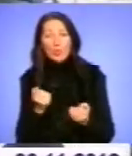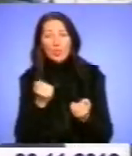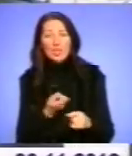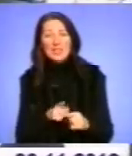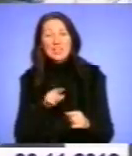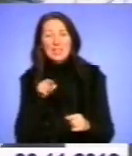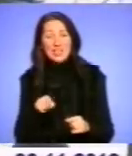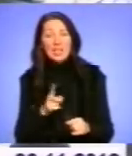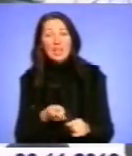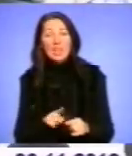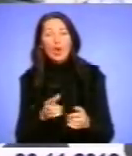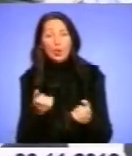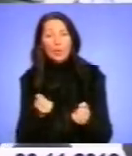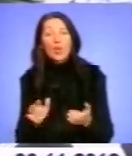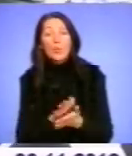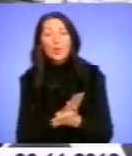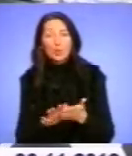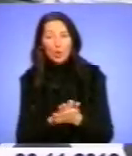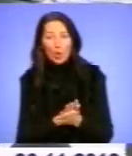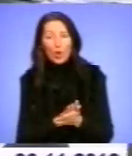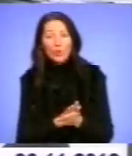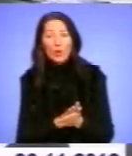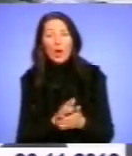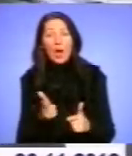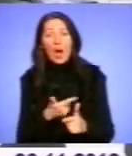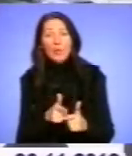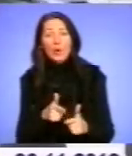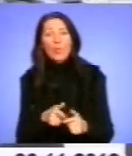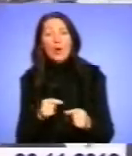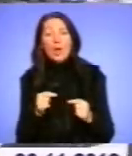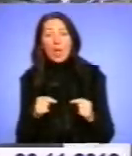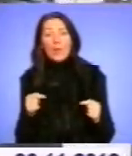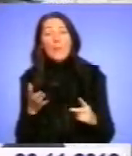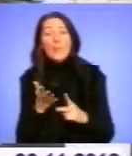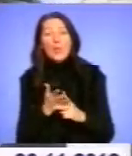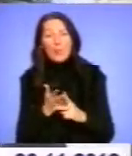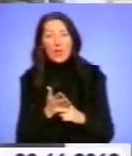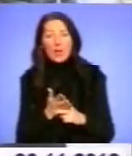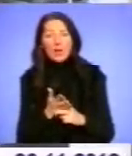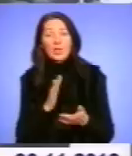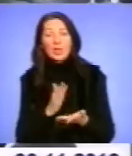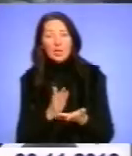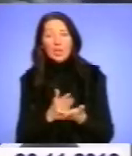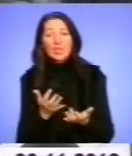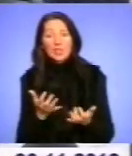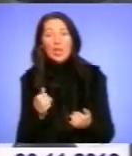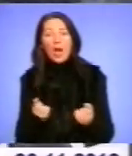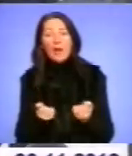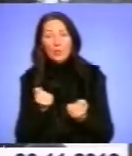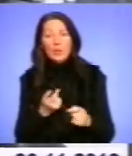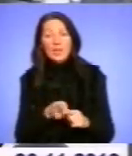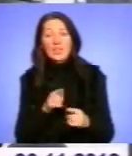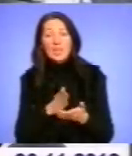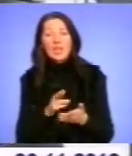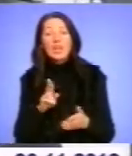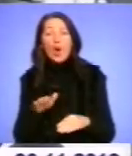які надходять безкоштовно або по певних пільгах. Є ще у нас автомобілі, які надходять як